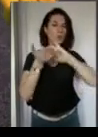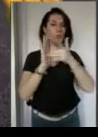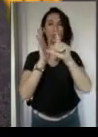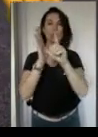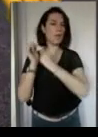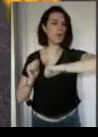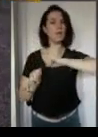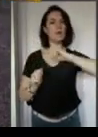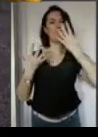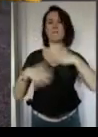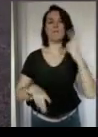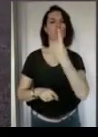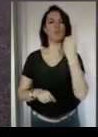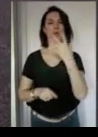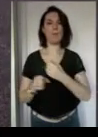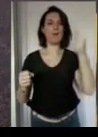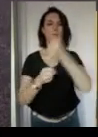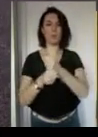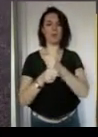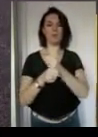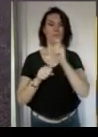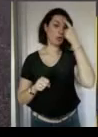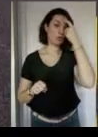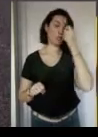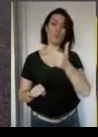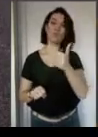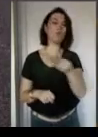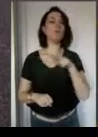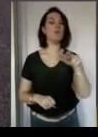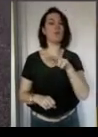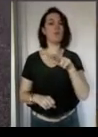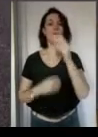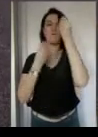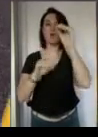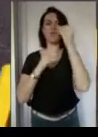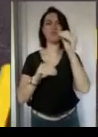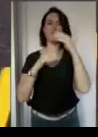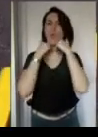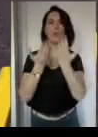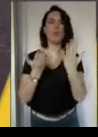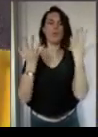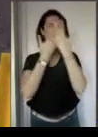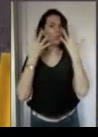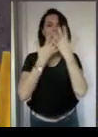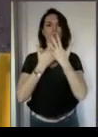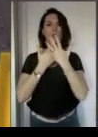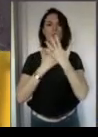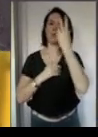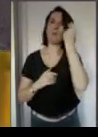honteux et confus, comprirent mais un peu tard qu'ils avaient été battus.